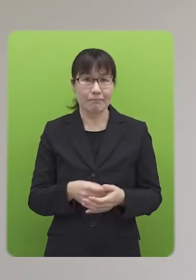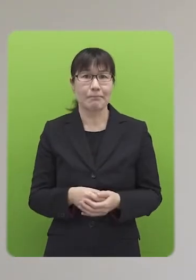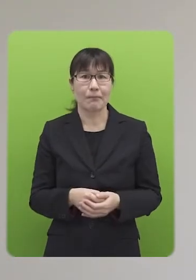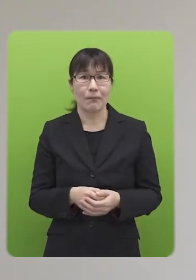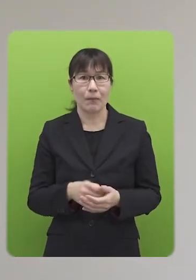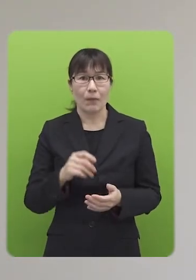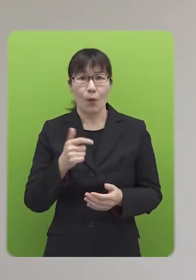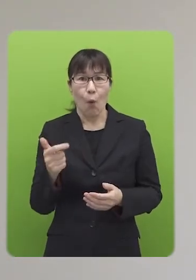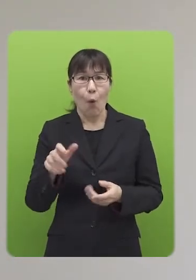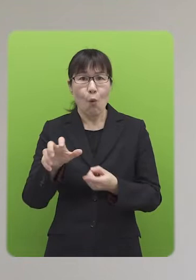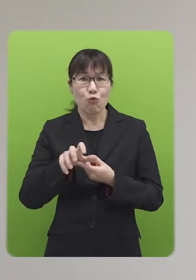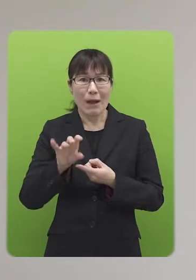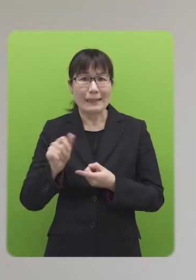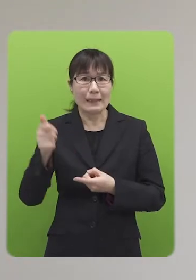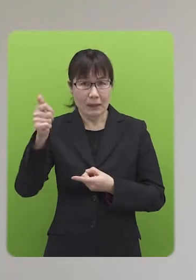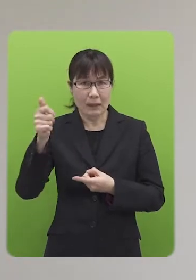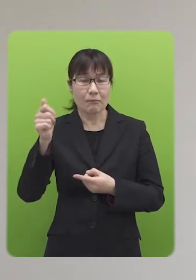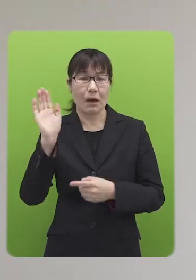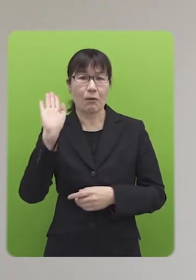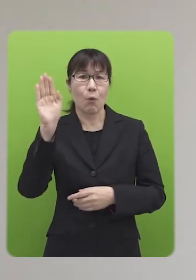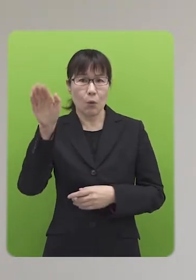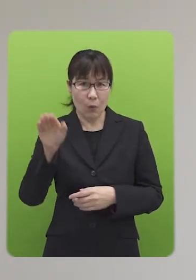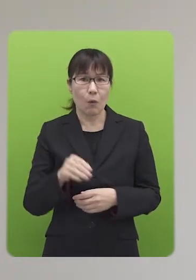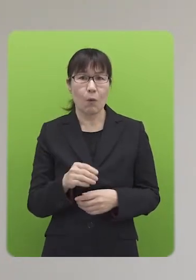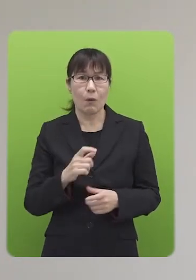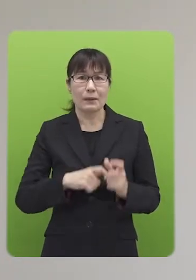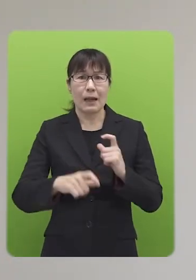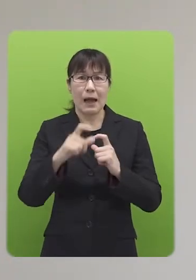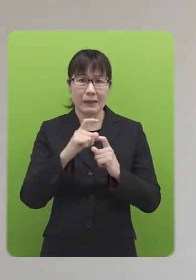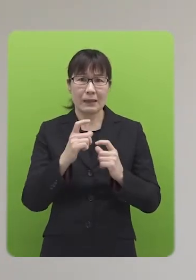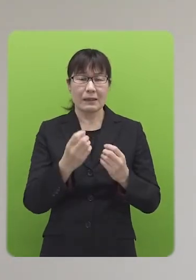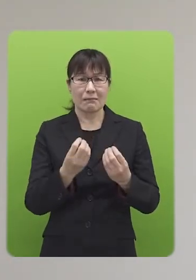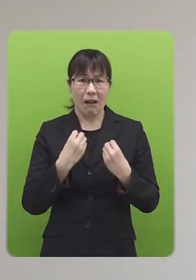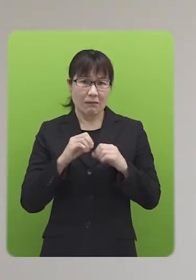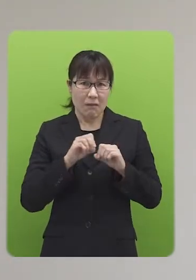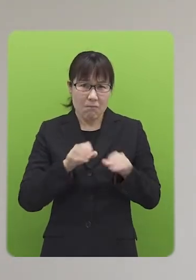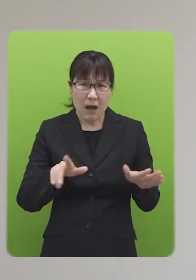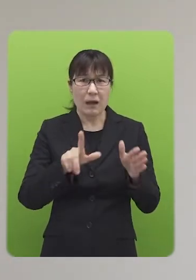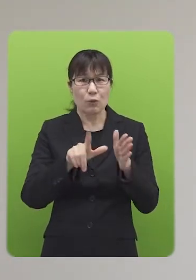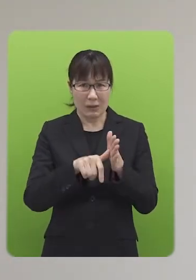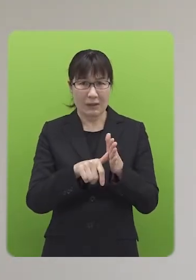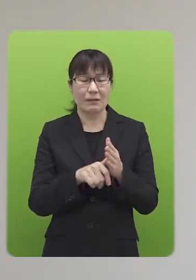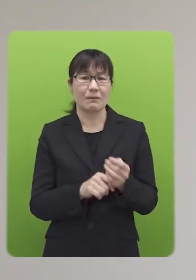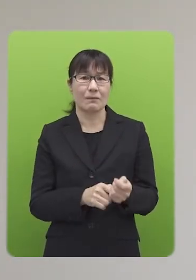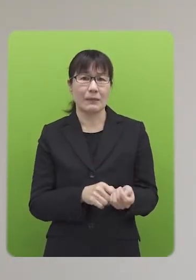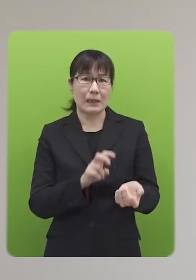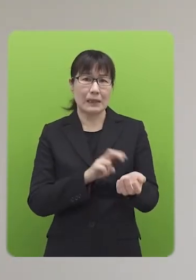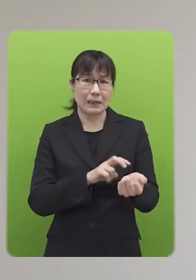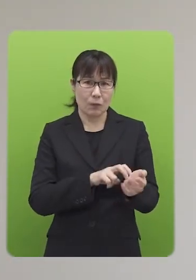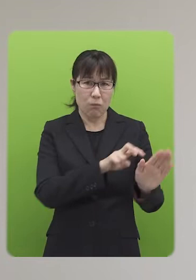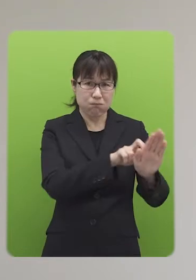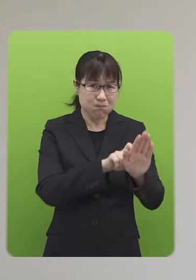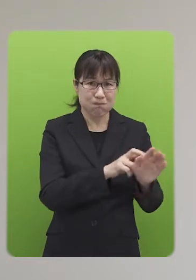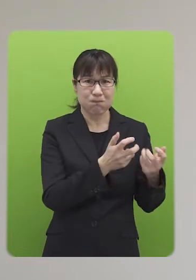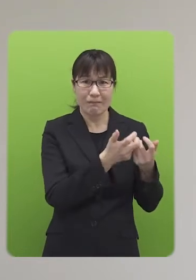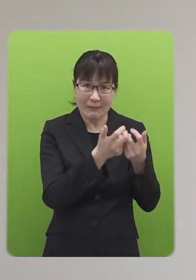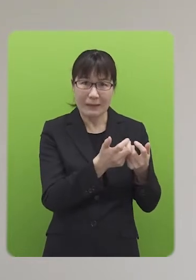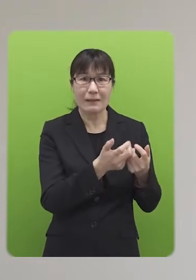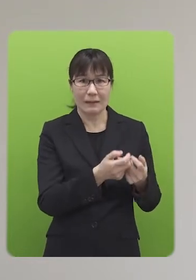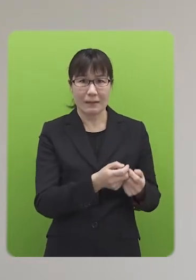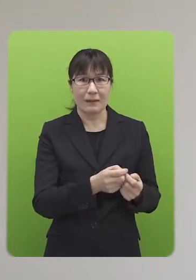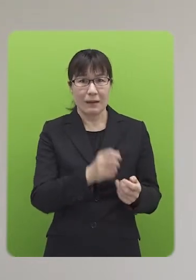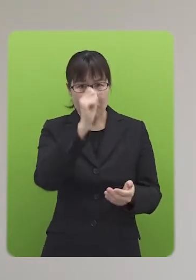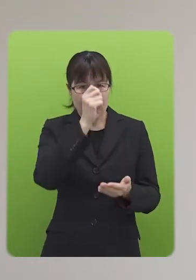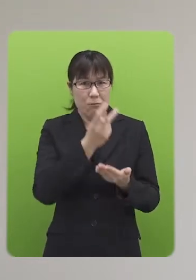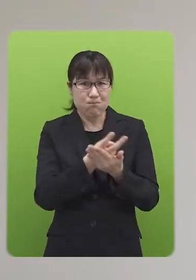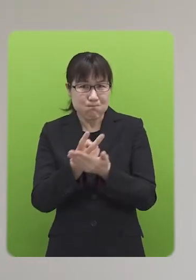村知事は今後さらに感染が進めば医療提供体制が逼迫し、